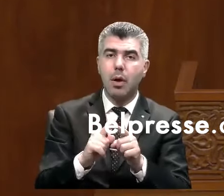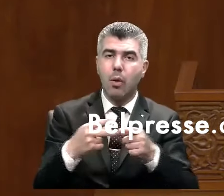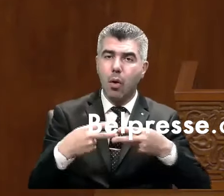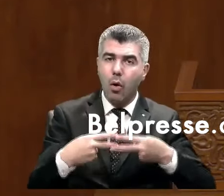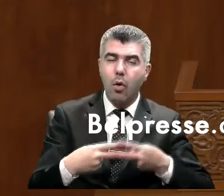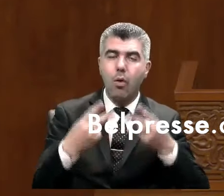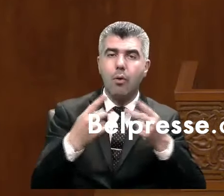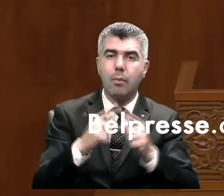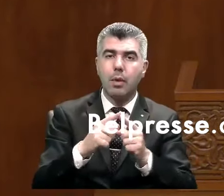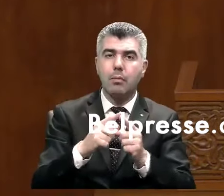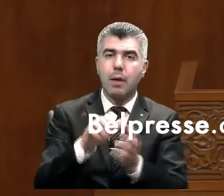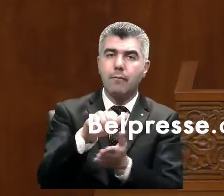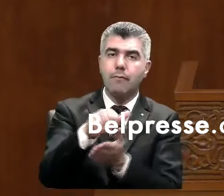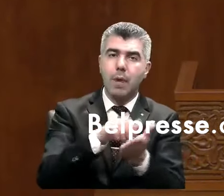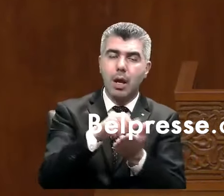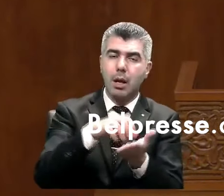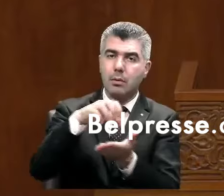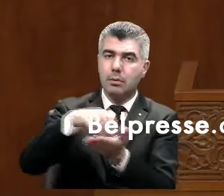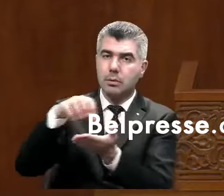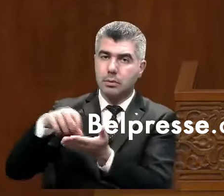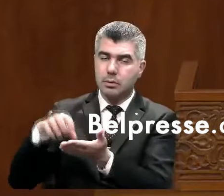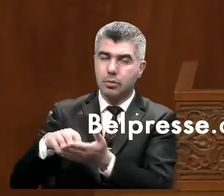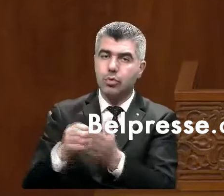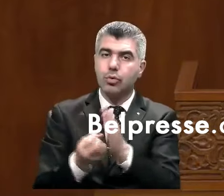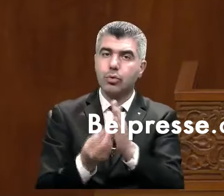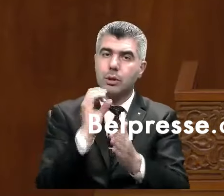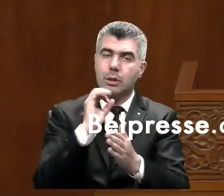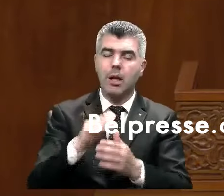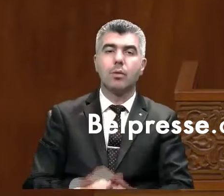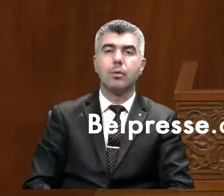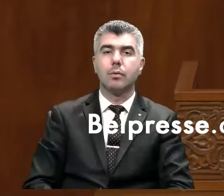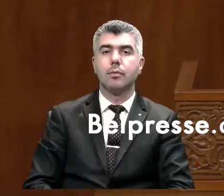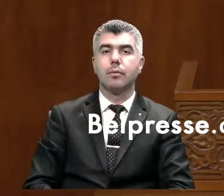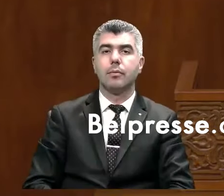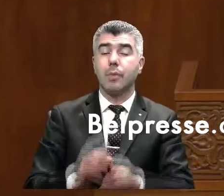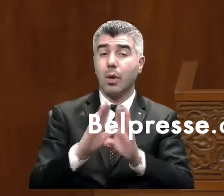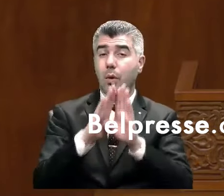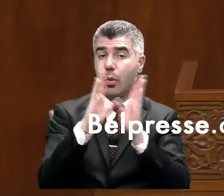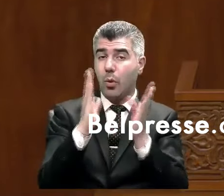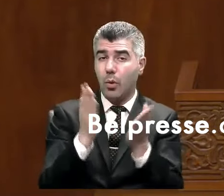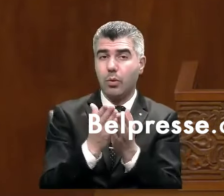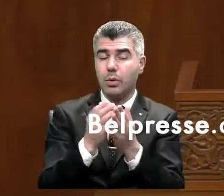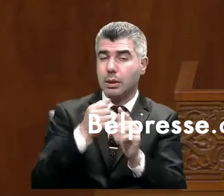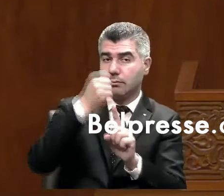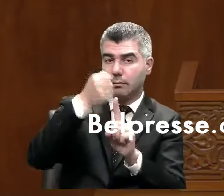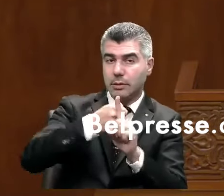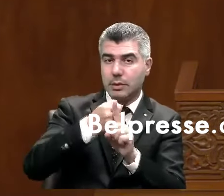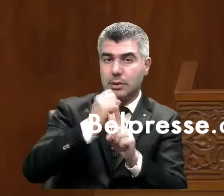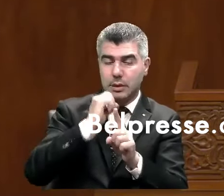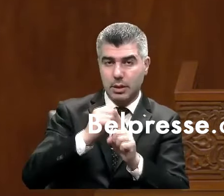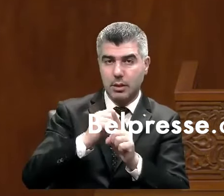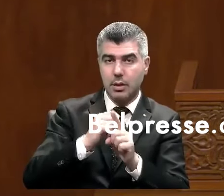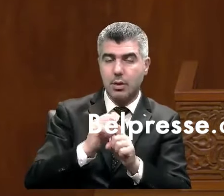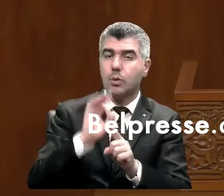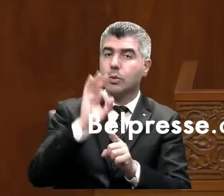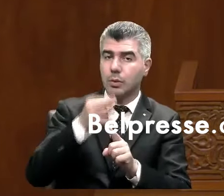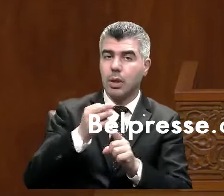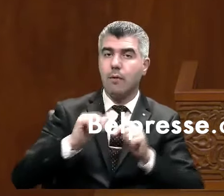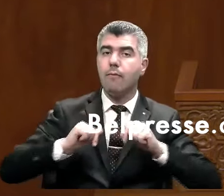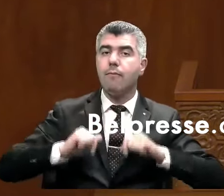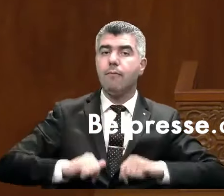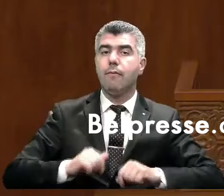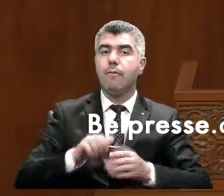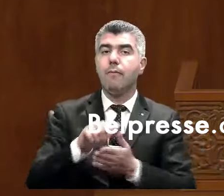الزراعيه وانشاء احواض جديده كل هذه المنجزات ستمكن القطاع الفلاحي من